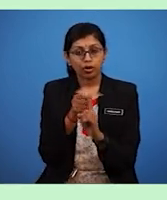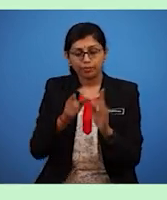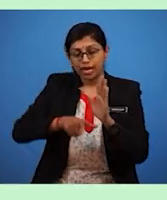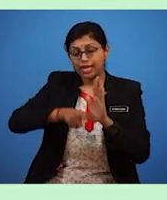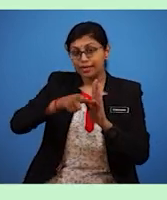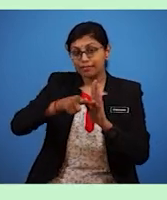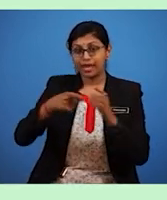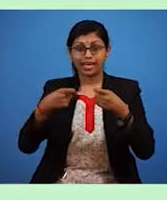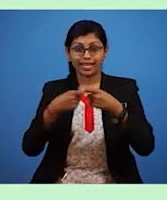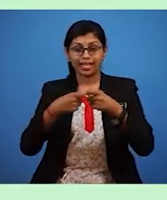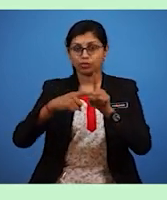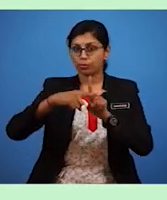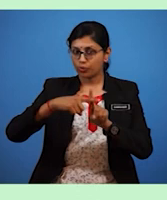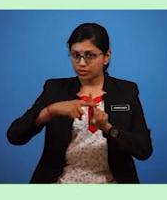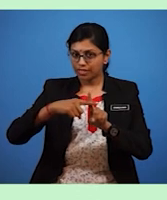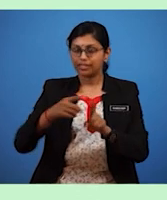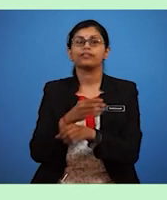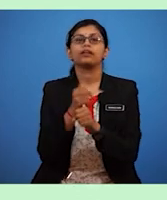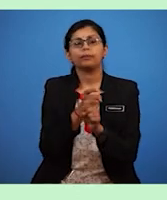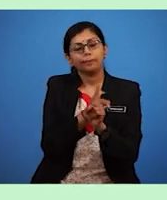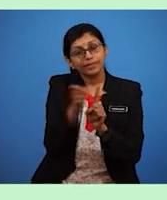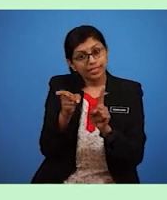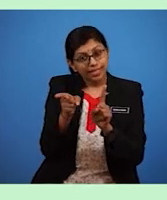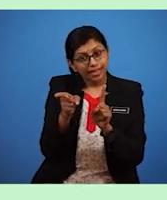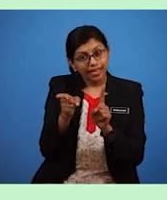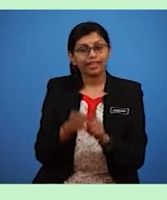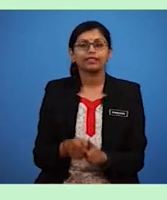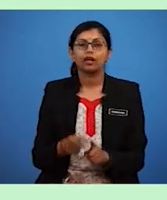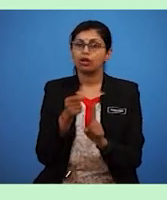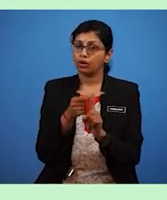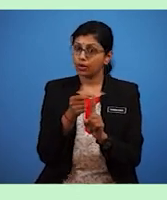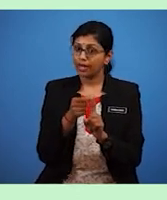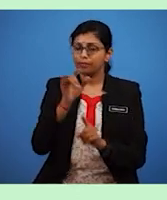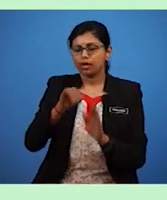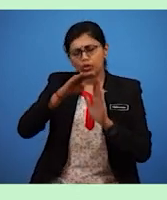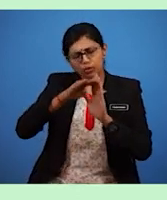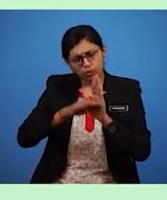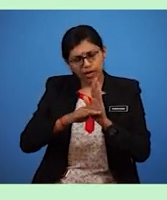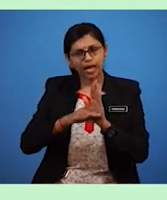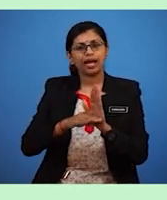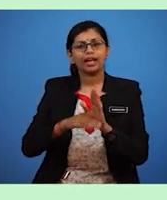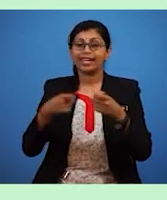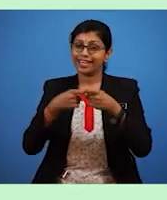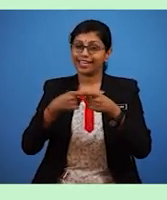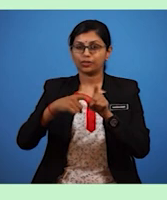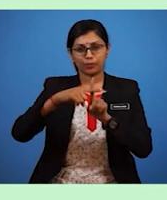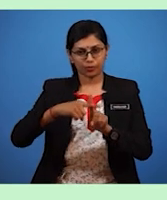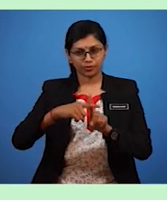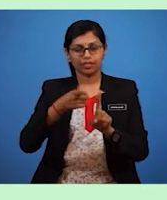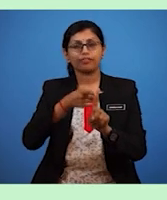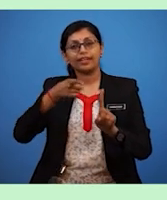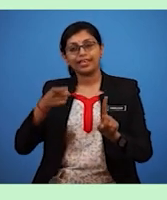lebih elektropositif dapat menyesarkan logam yang kurang elektropositif